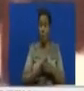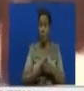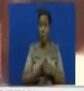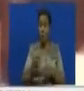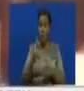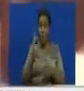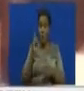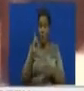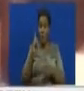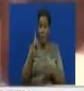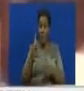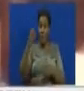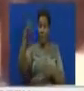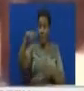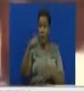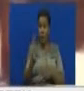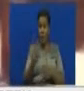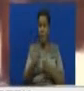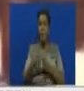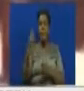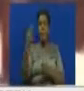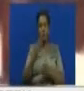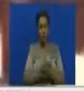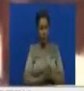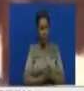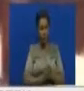wanalipa shilingi 500. Kuna watu ambao wana friji